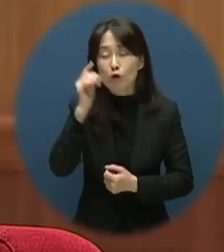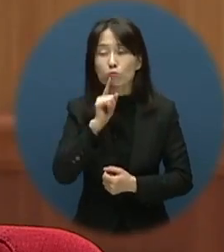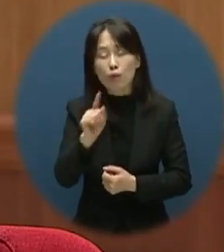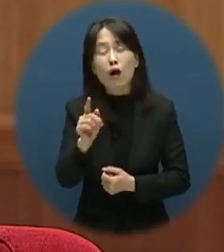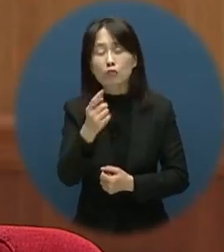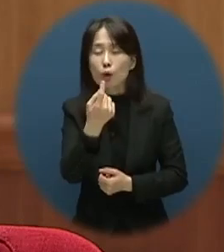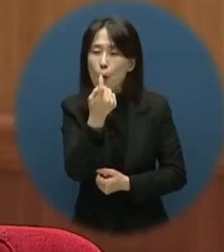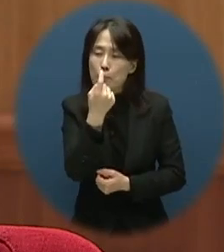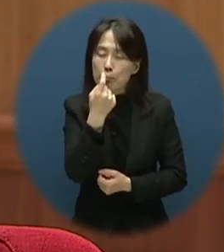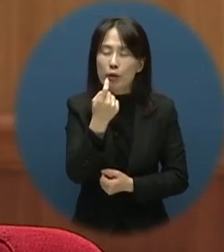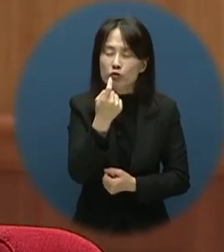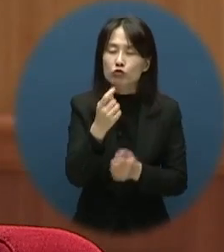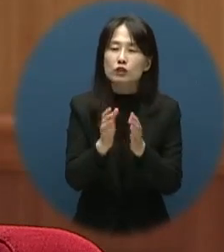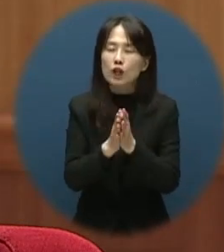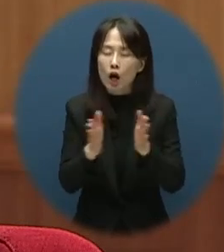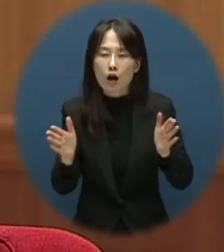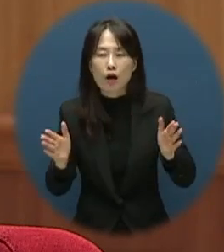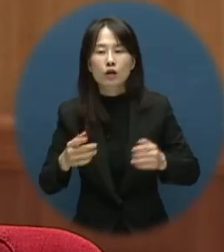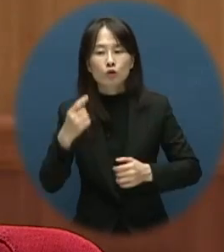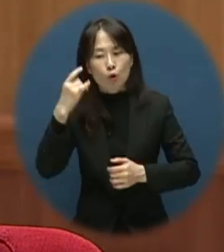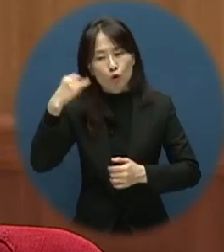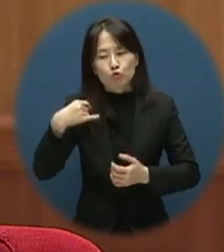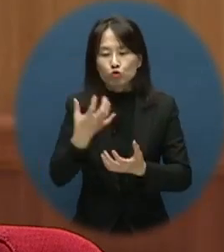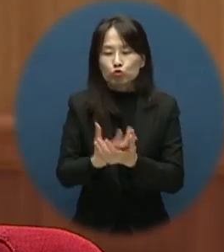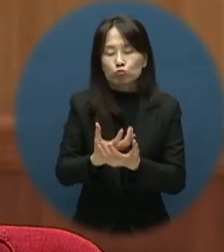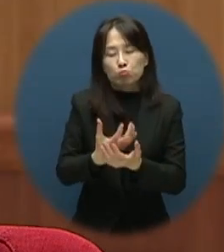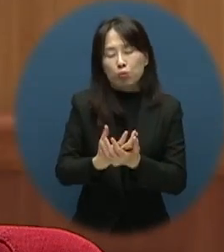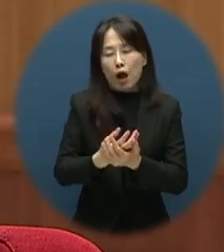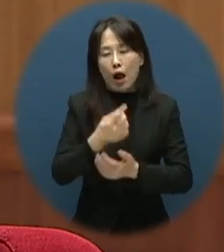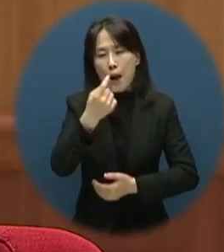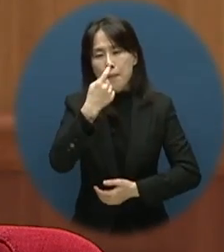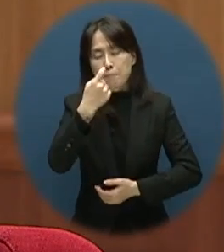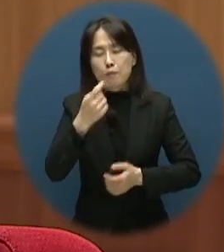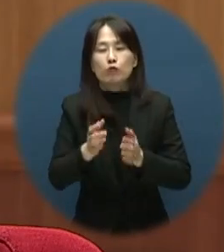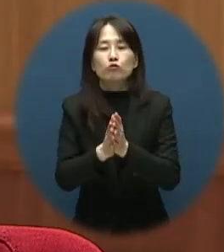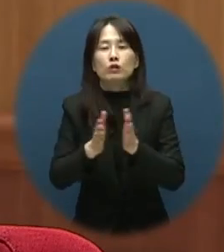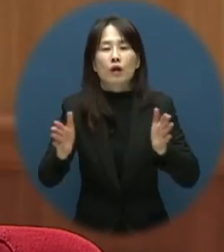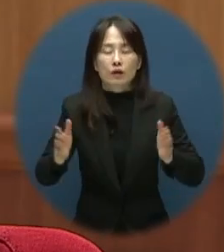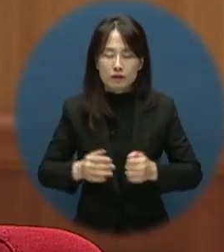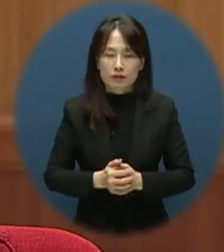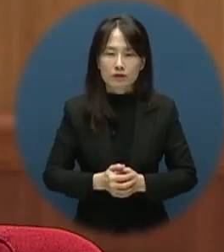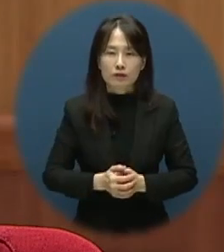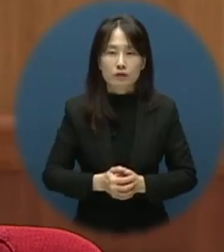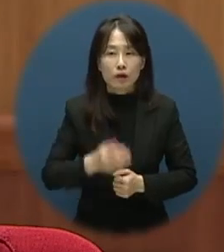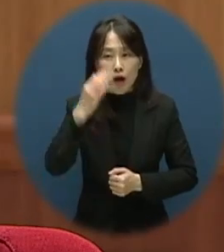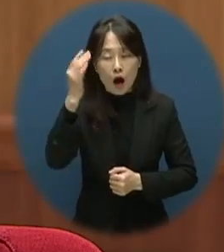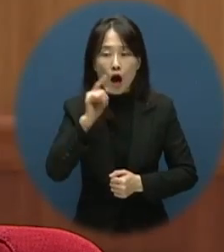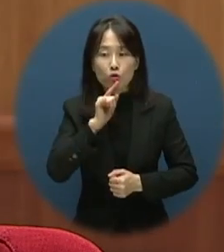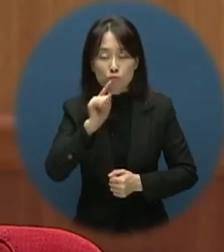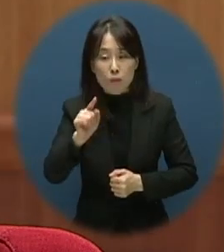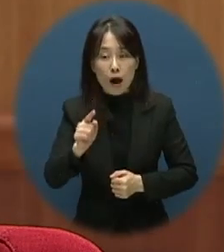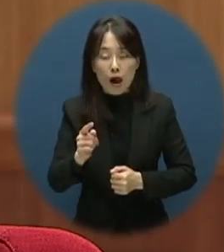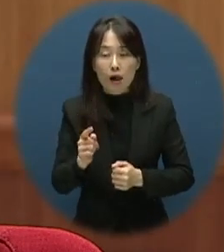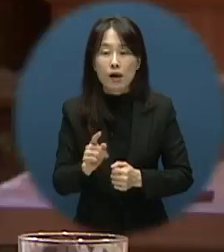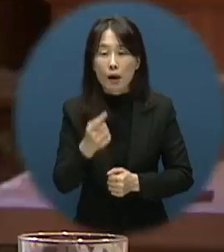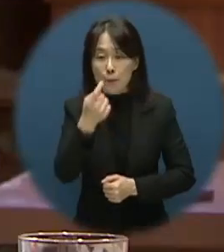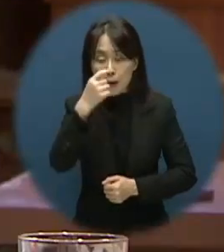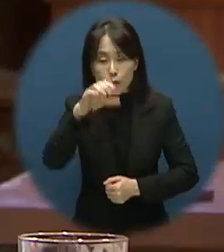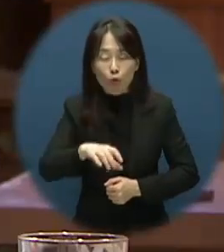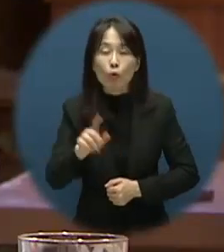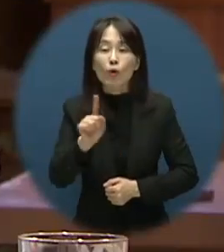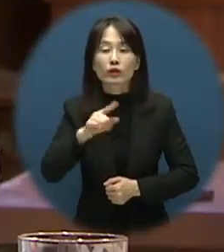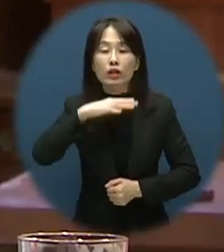되지. 그래서 제가 그러면은. 뭐 한국말 어디서 배울 수 있다. 그래서 그때 연세대학교 아직도